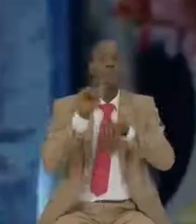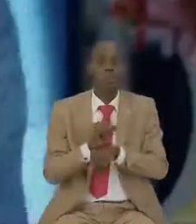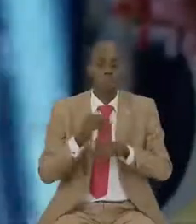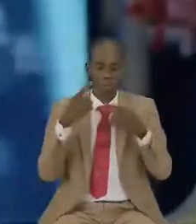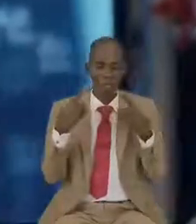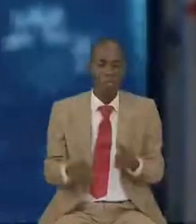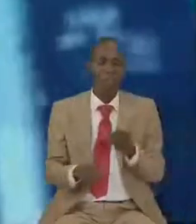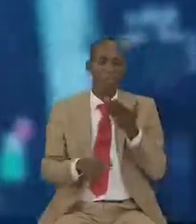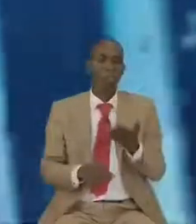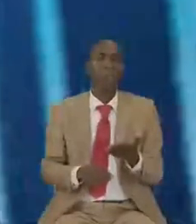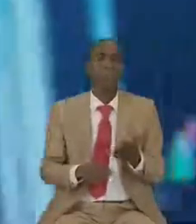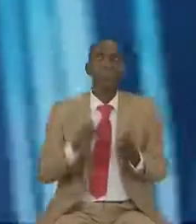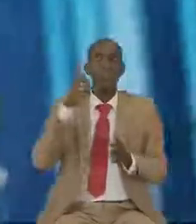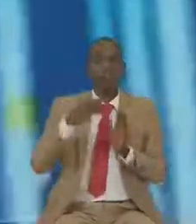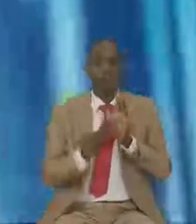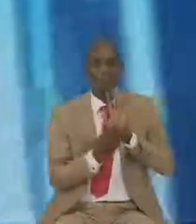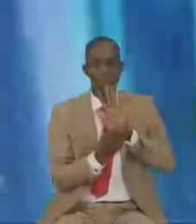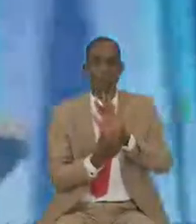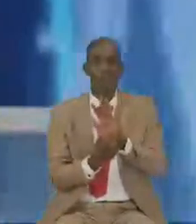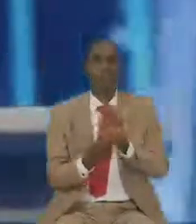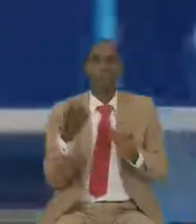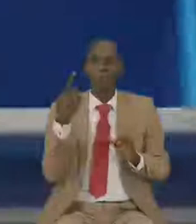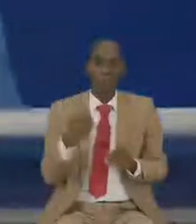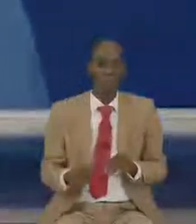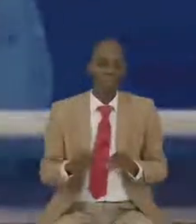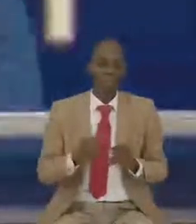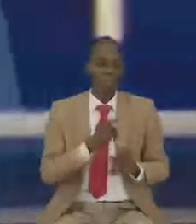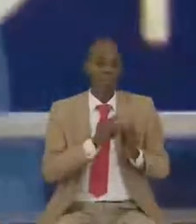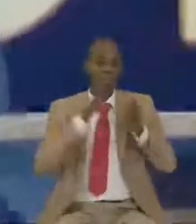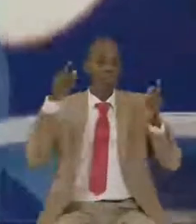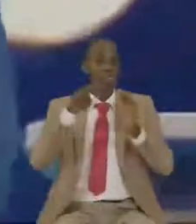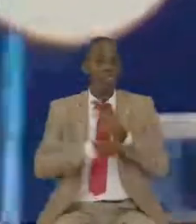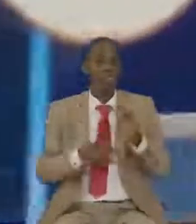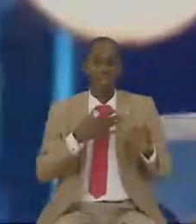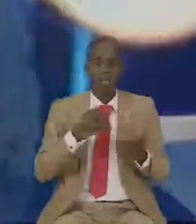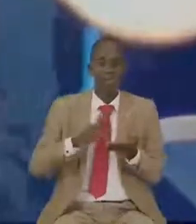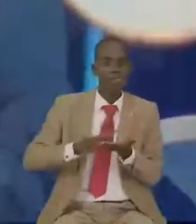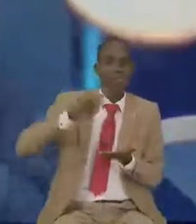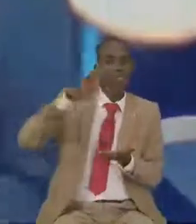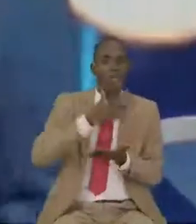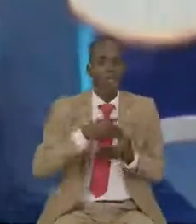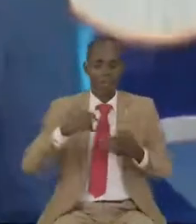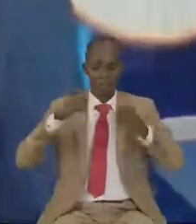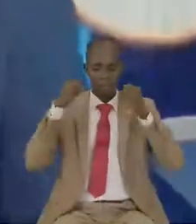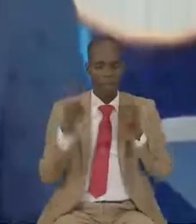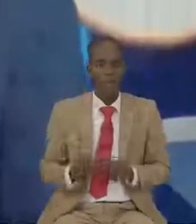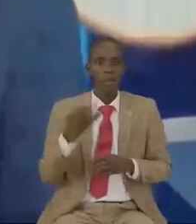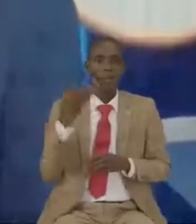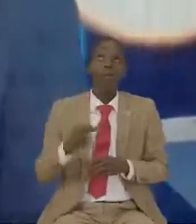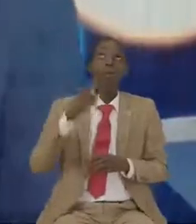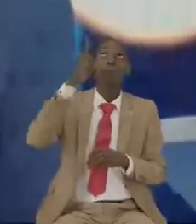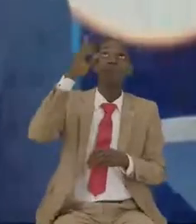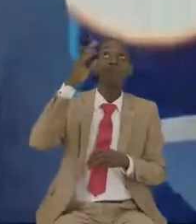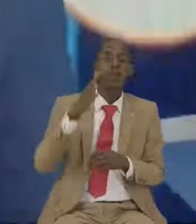produisaient. Et il a démontré la majesté, la gloire de la puissance de